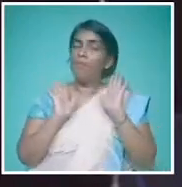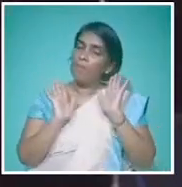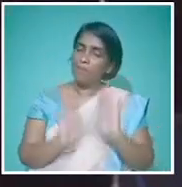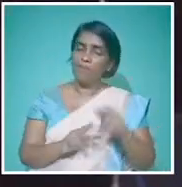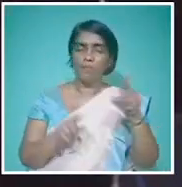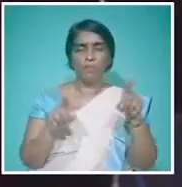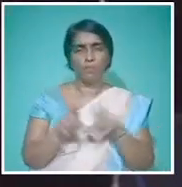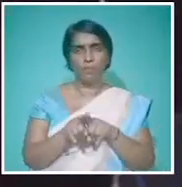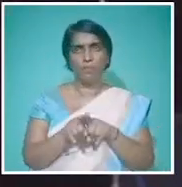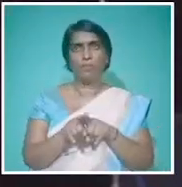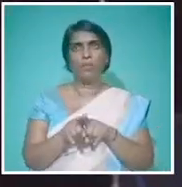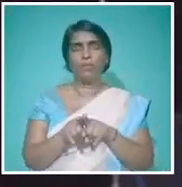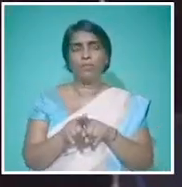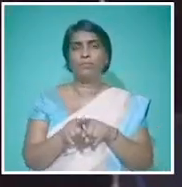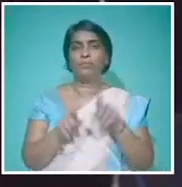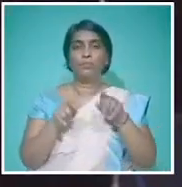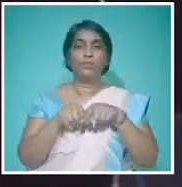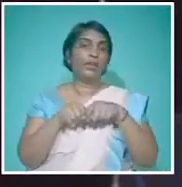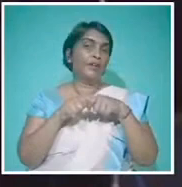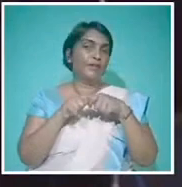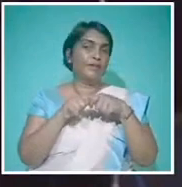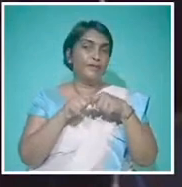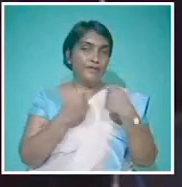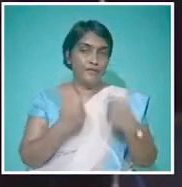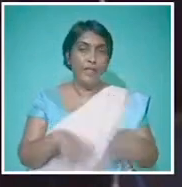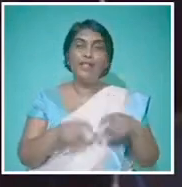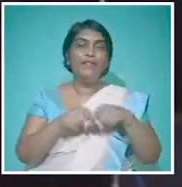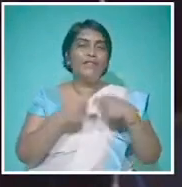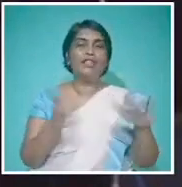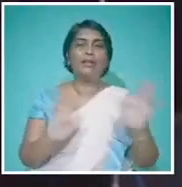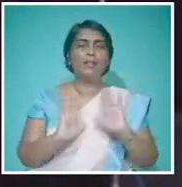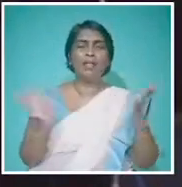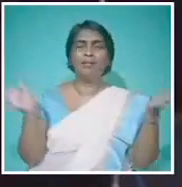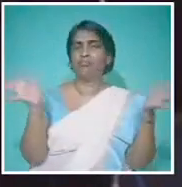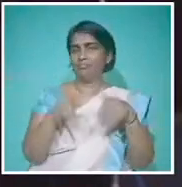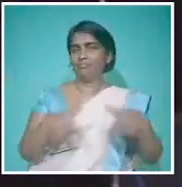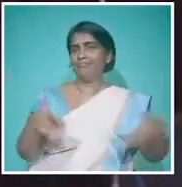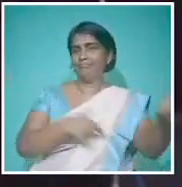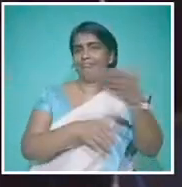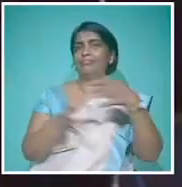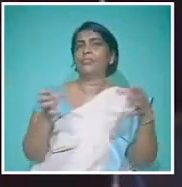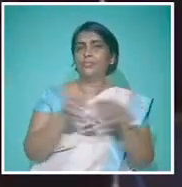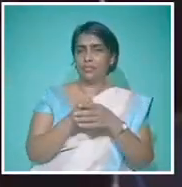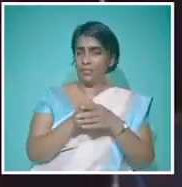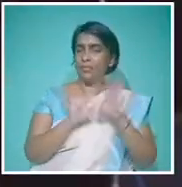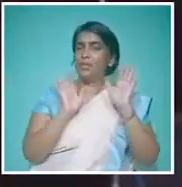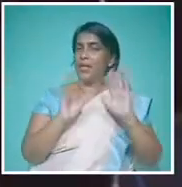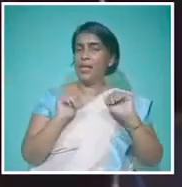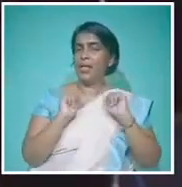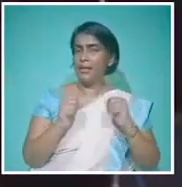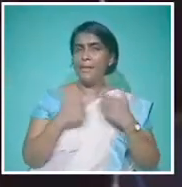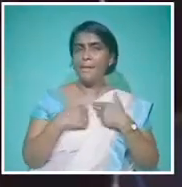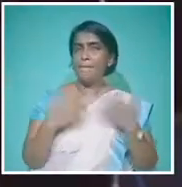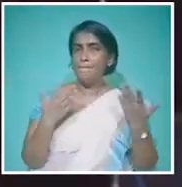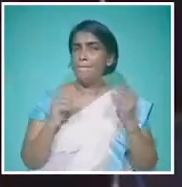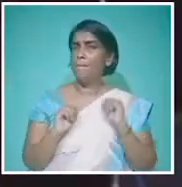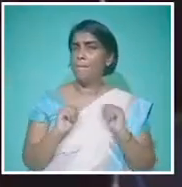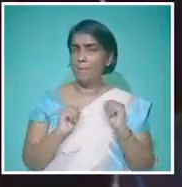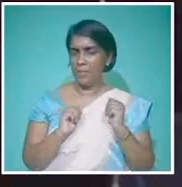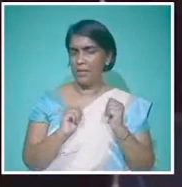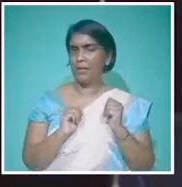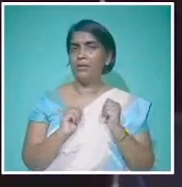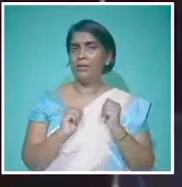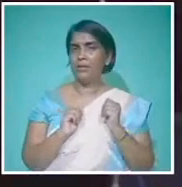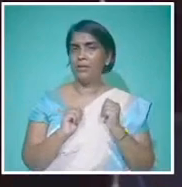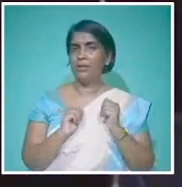නමුත් මොකද ඒකට වියදමක් යන ව්‍යුහයක් නොවේ කියලා අපි හිතන නිසා කෙසේ වෙතත් ඇයි අපිට බැරි